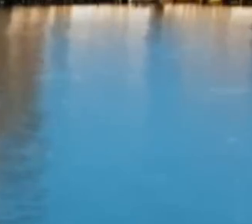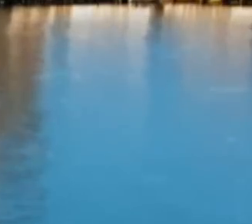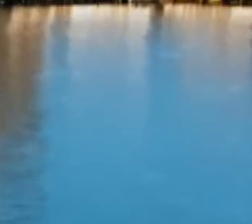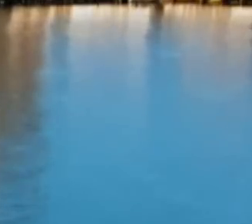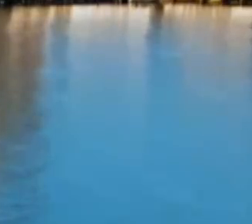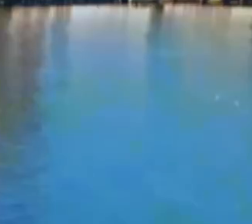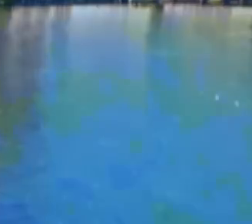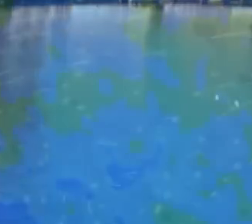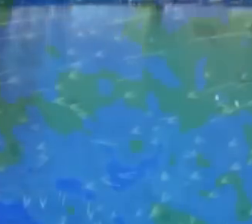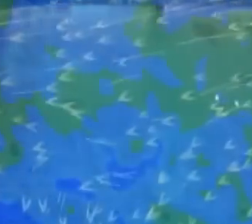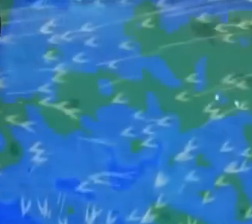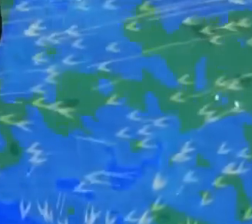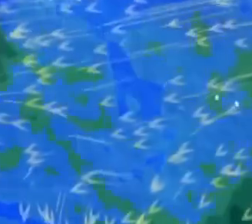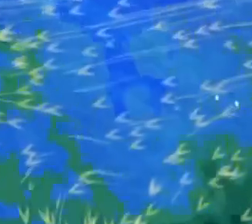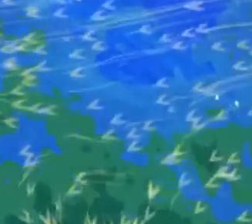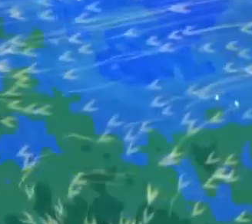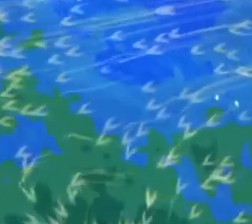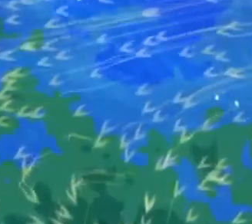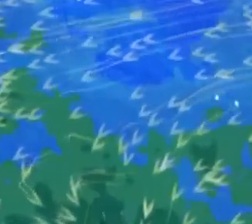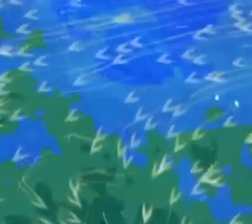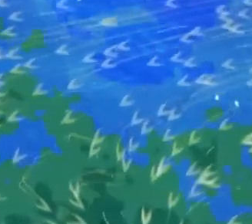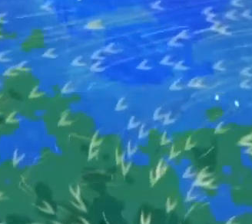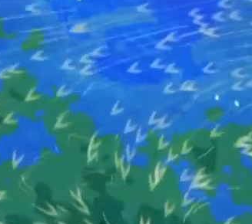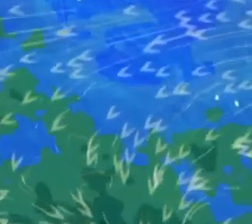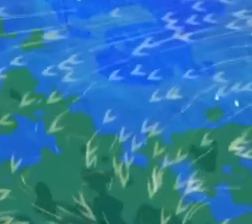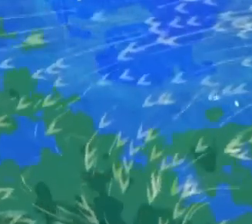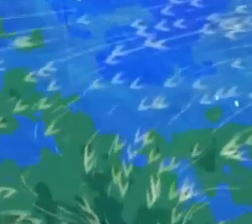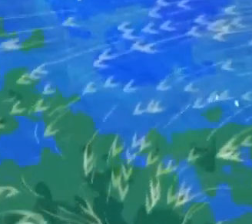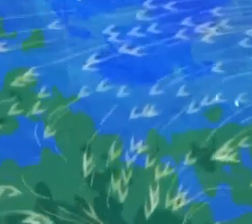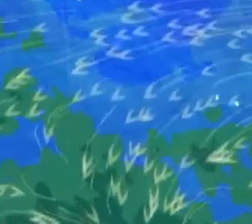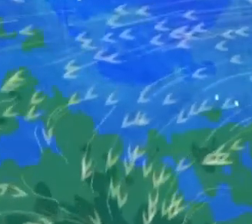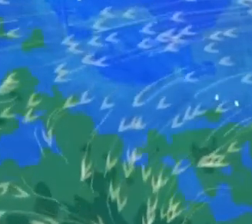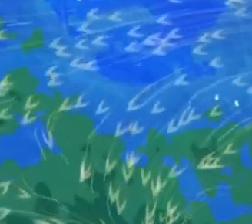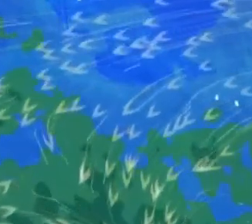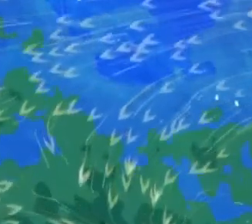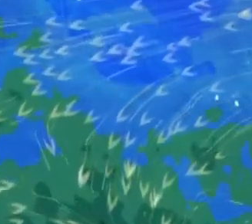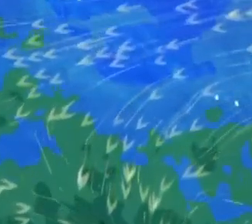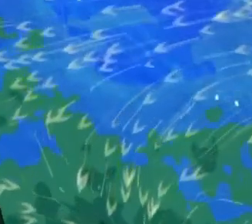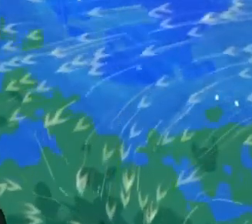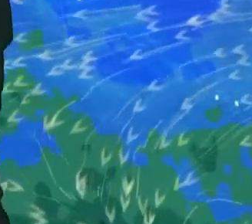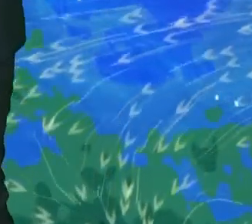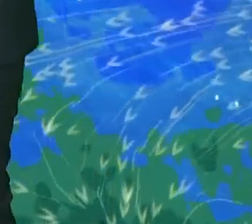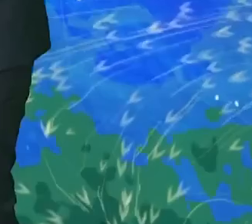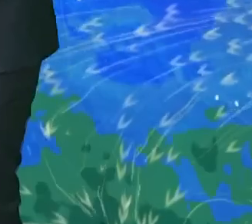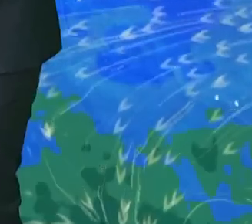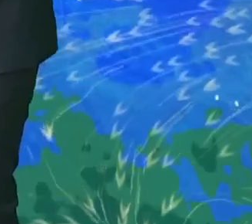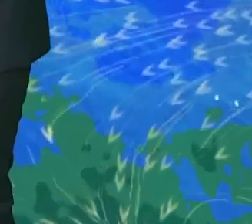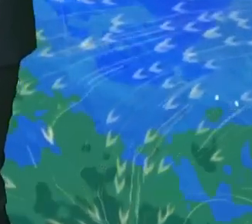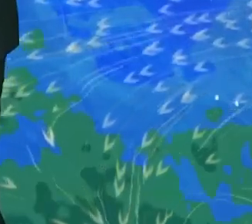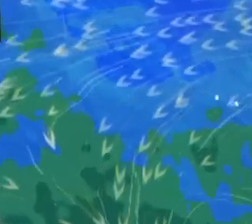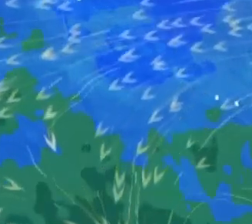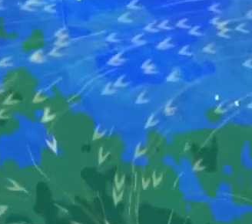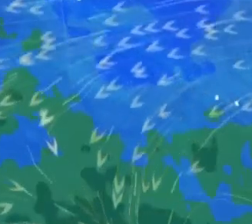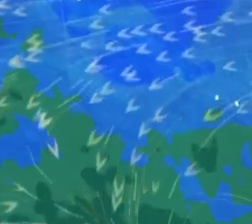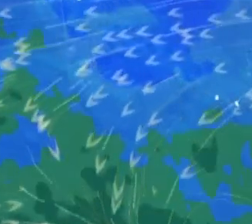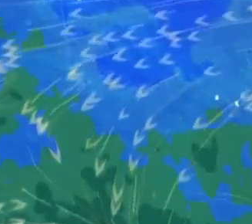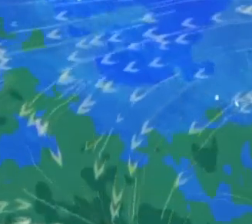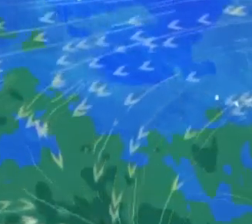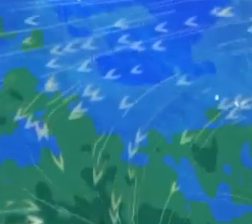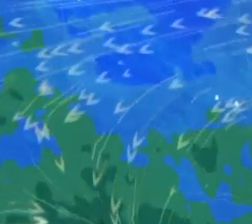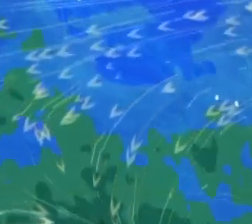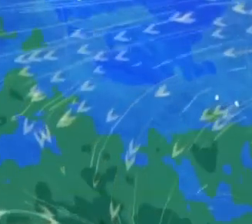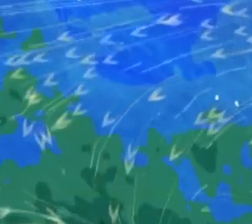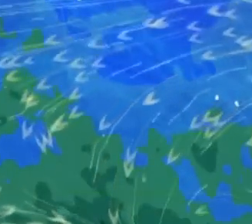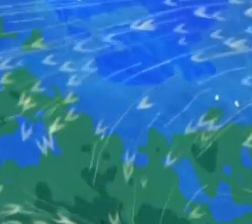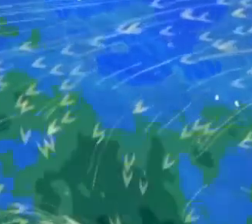araw. Samantala, isang panibagong low pressure area ang posibleng mabuo sa karagatan silangan Puyan ng Mindanao sa araw